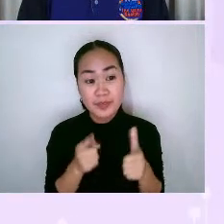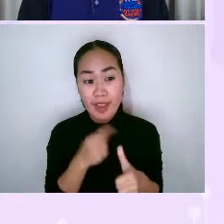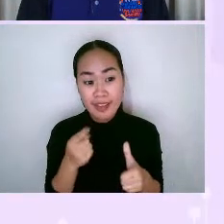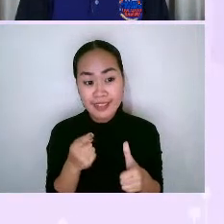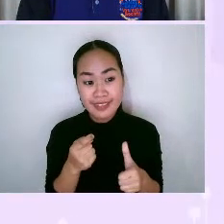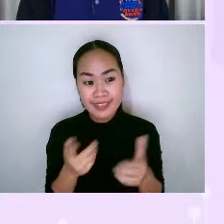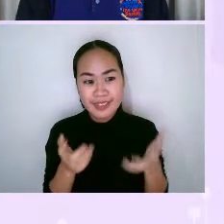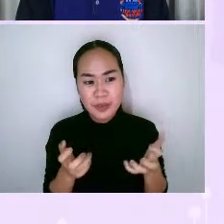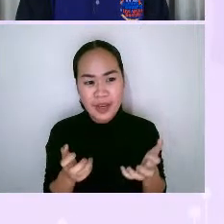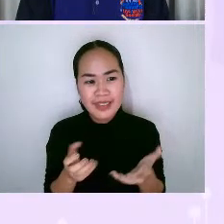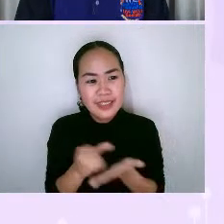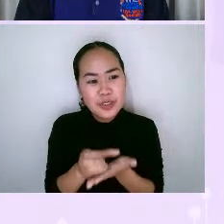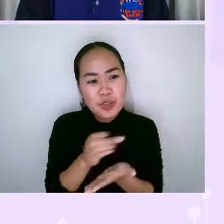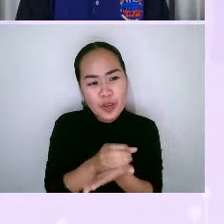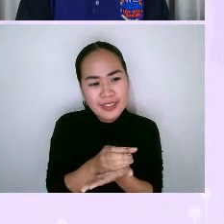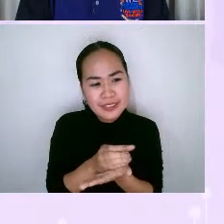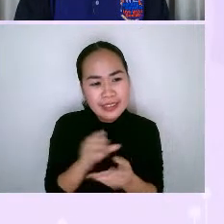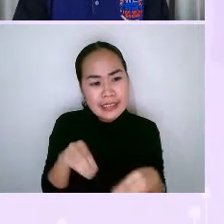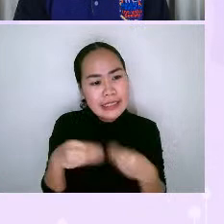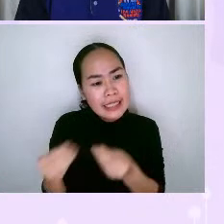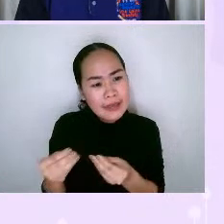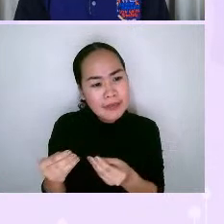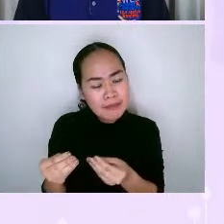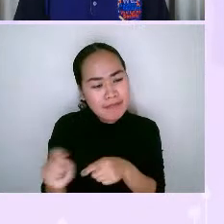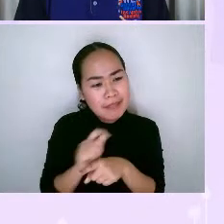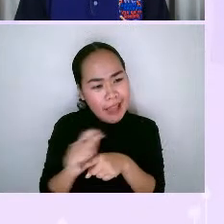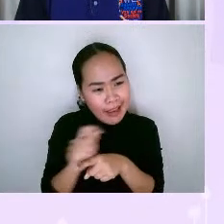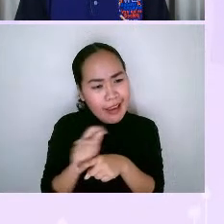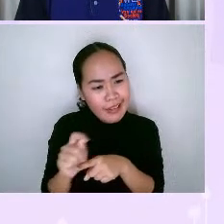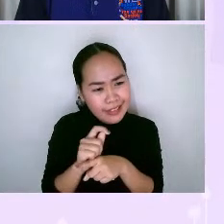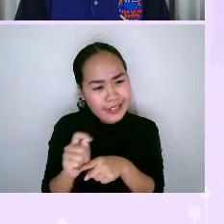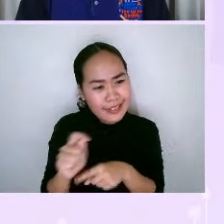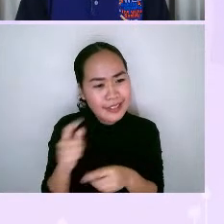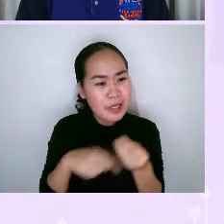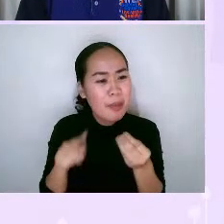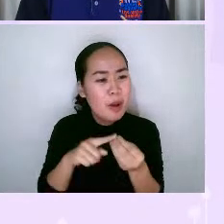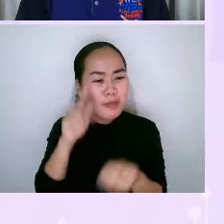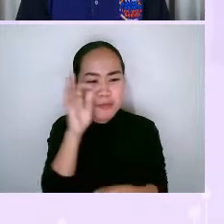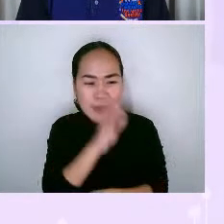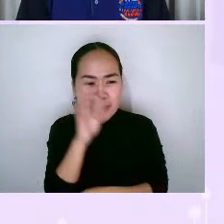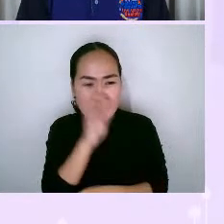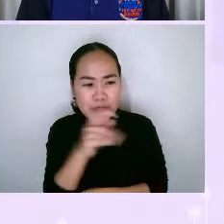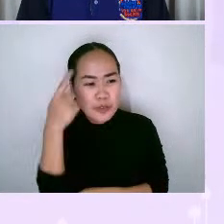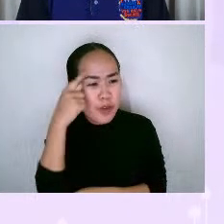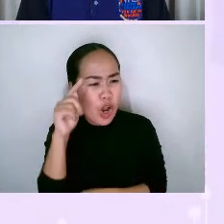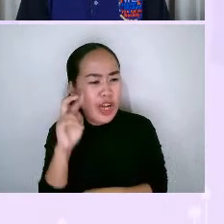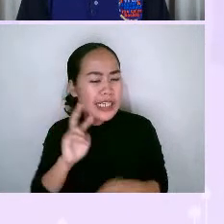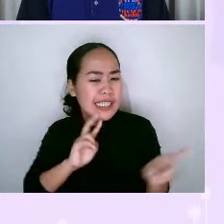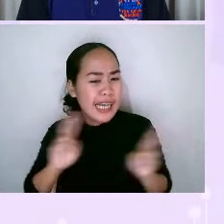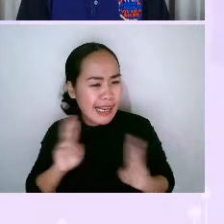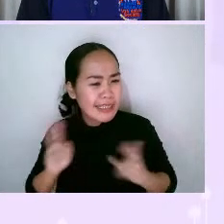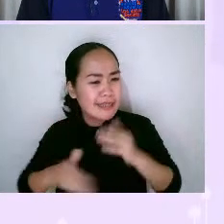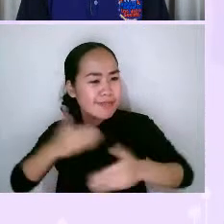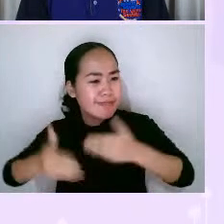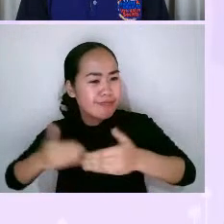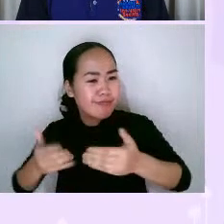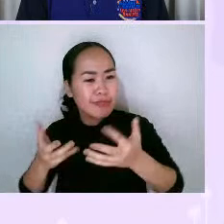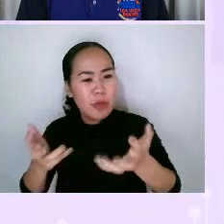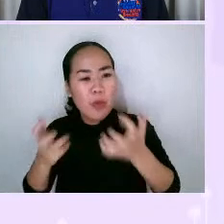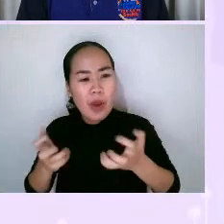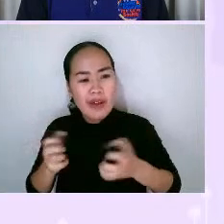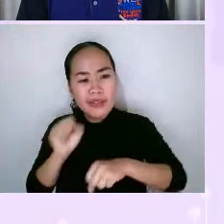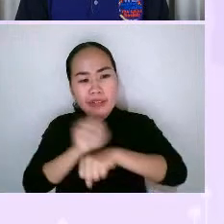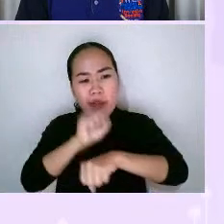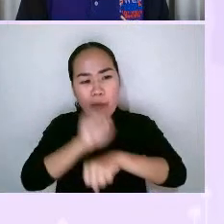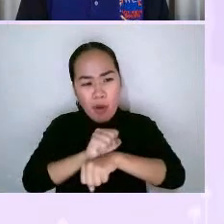ng mga kurso at nagsasanay sa ating mga kababayan para sila ay maging handa sa mga gusto nilang kunin na trabaho o tahakin